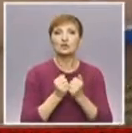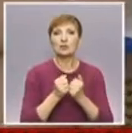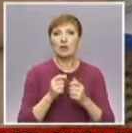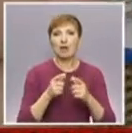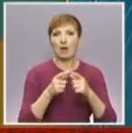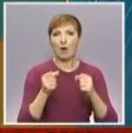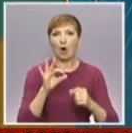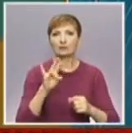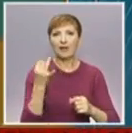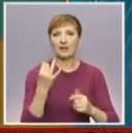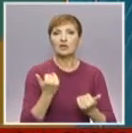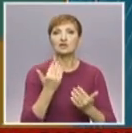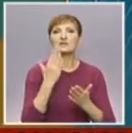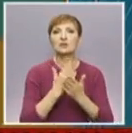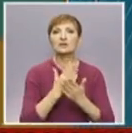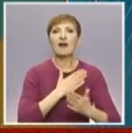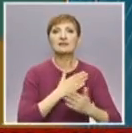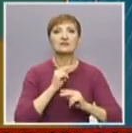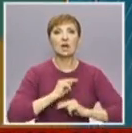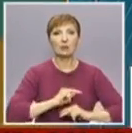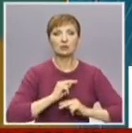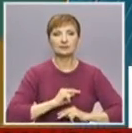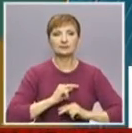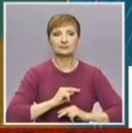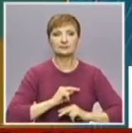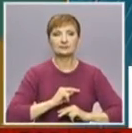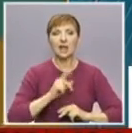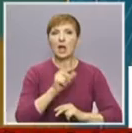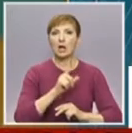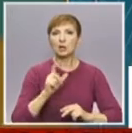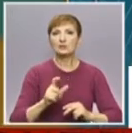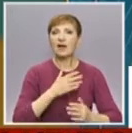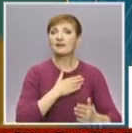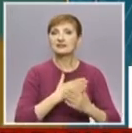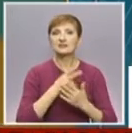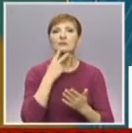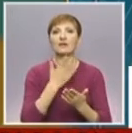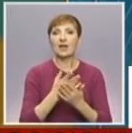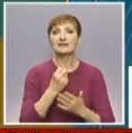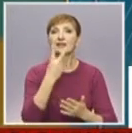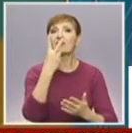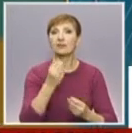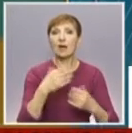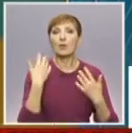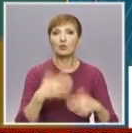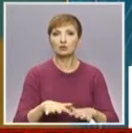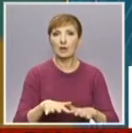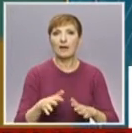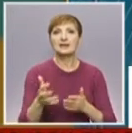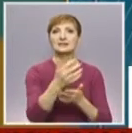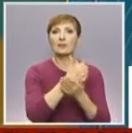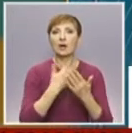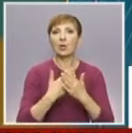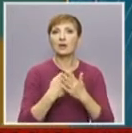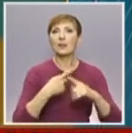проездных ОНАЙ. И сейчас ведется очень активная работа. Люди проявят активность. За два дня уже мы сейчас собрали